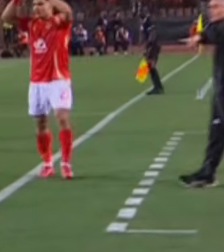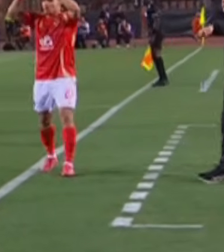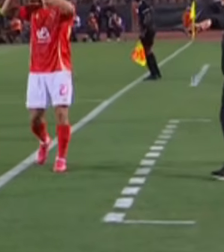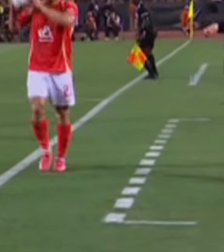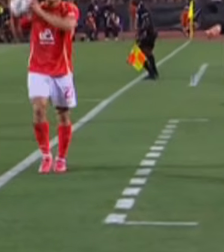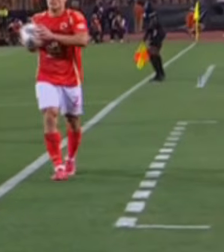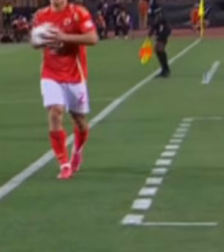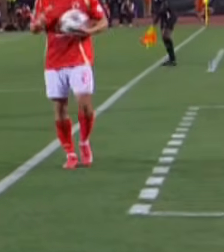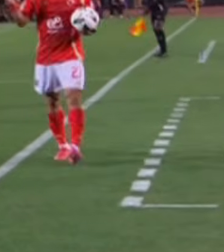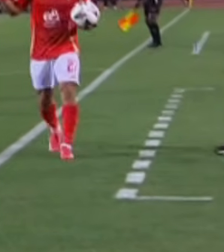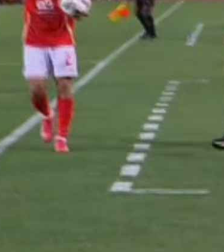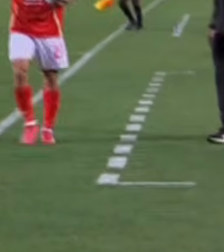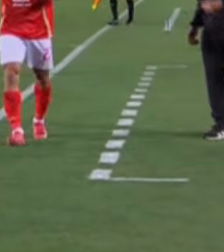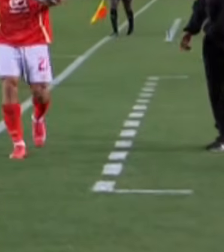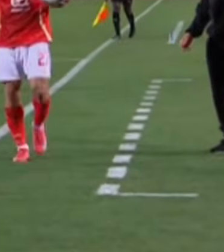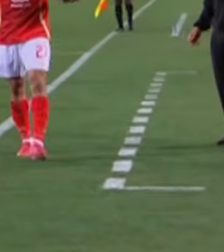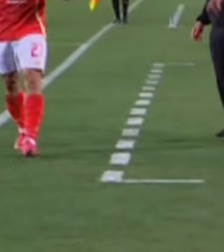jana.